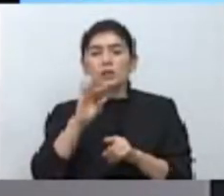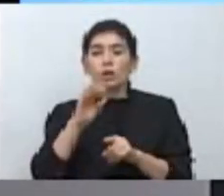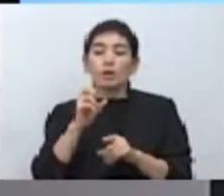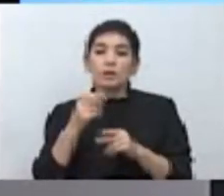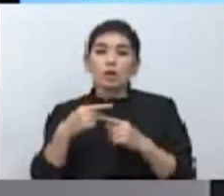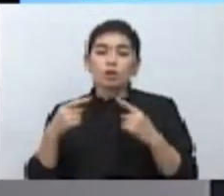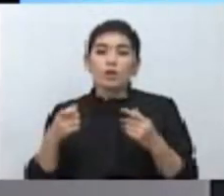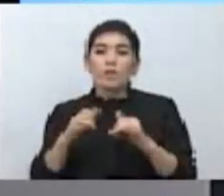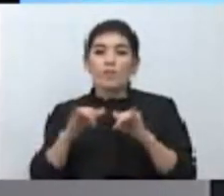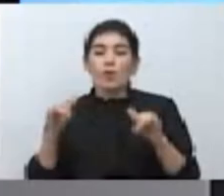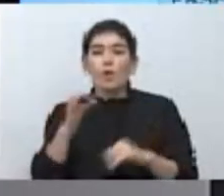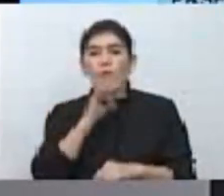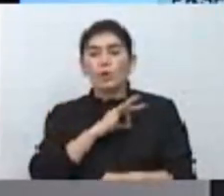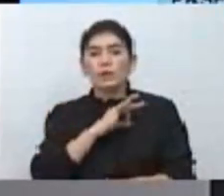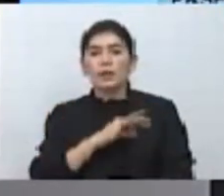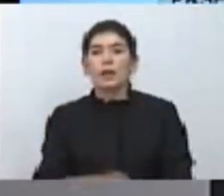jarayonlardan keng foydalaniladi.